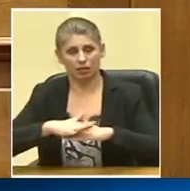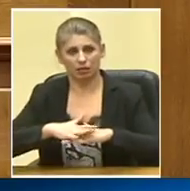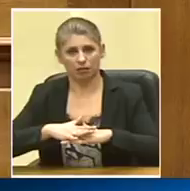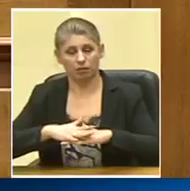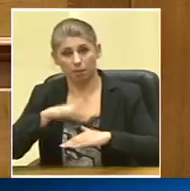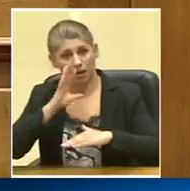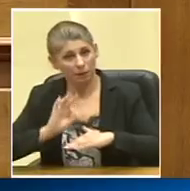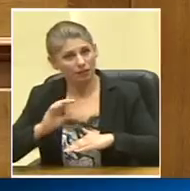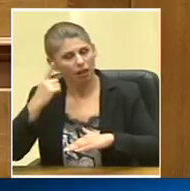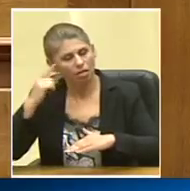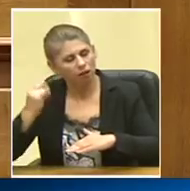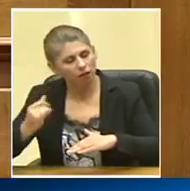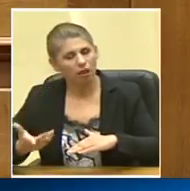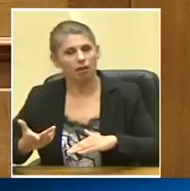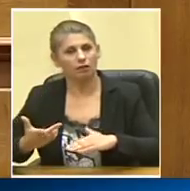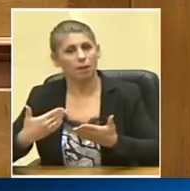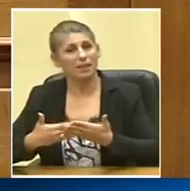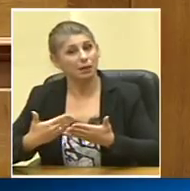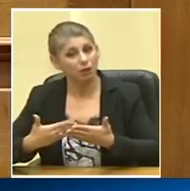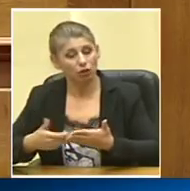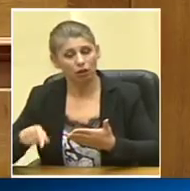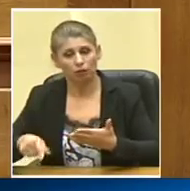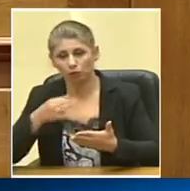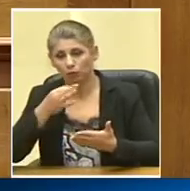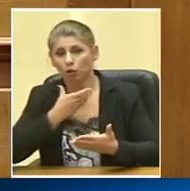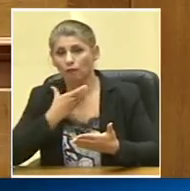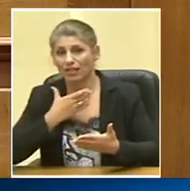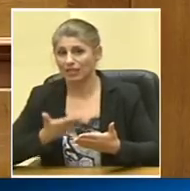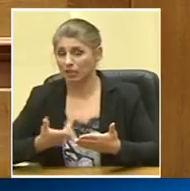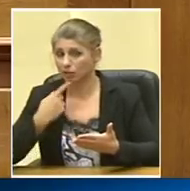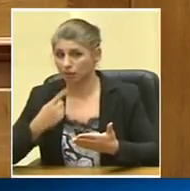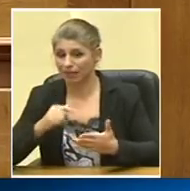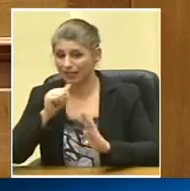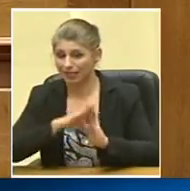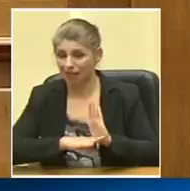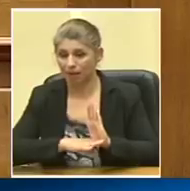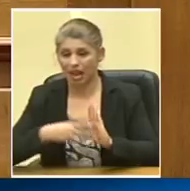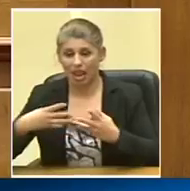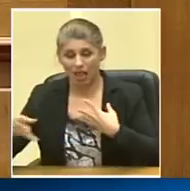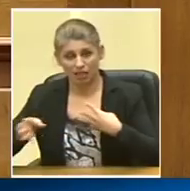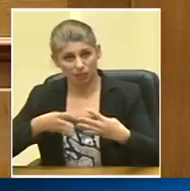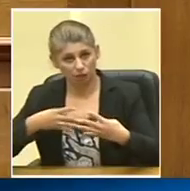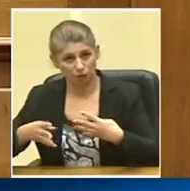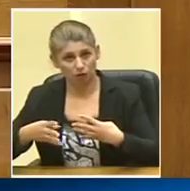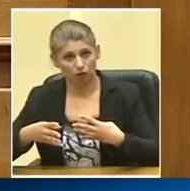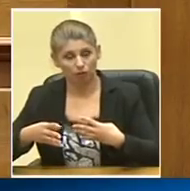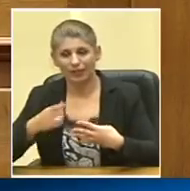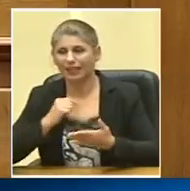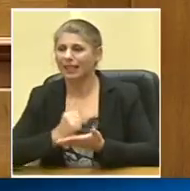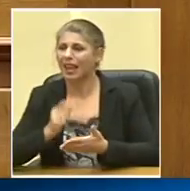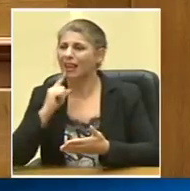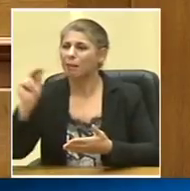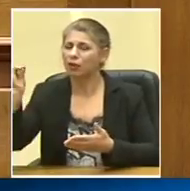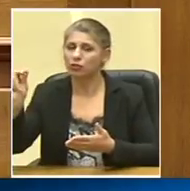Και πράγματι δεν κατάλαβα την επιχειρηματολογία από αυτού του κυρίου Βενιζέλου. Μίλησε για συνταγματικό λαϊκισμό και υποσχοσιολογία